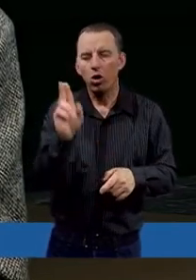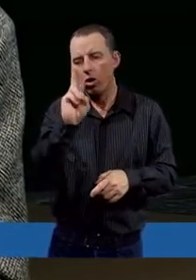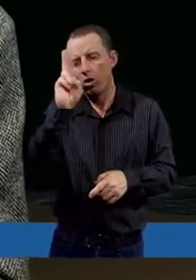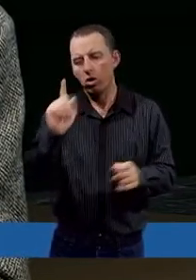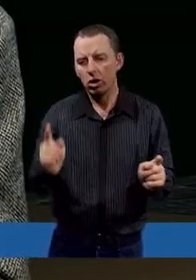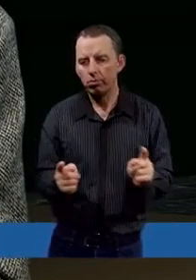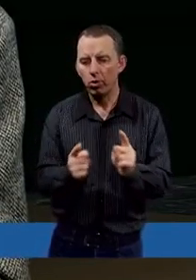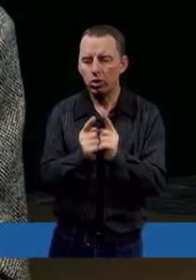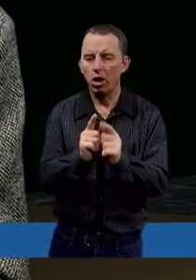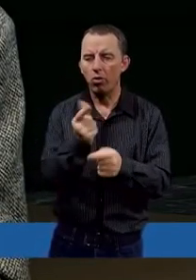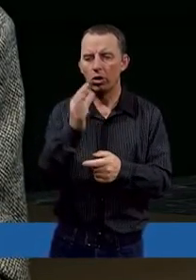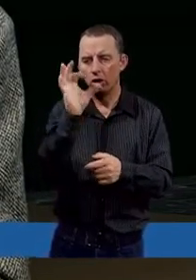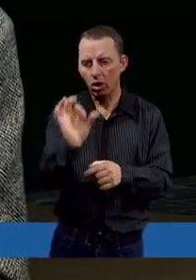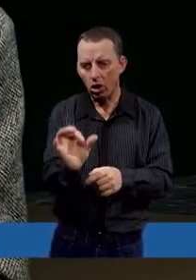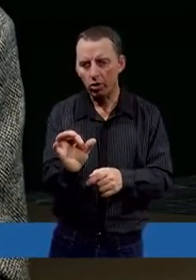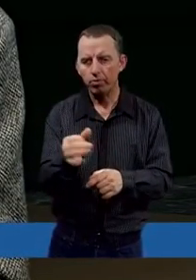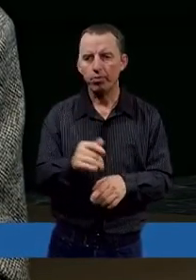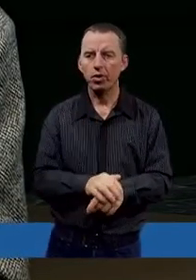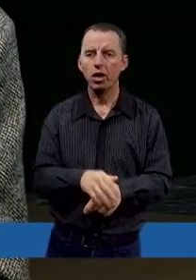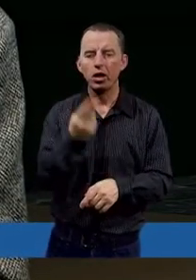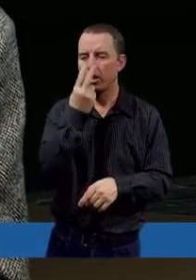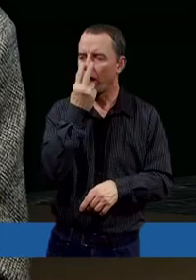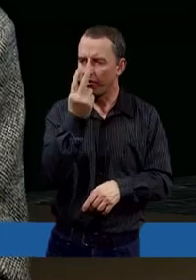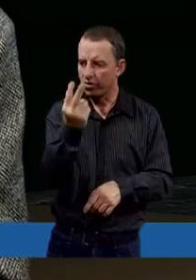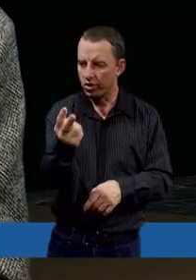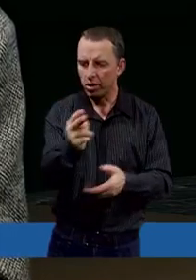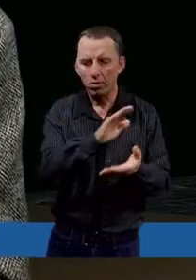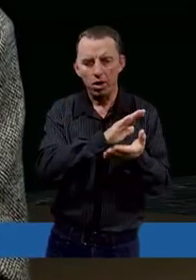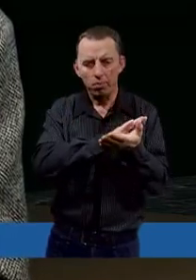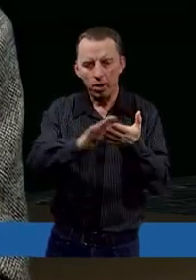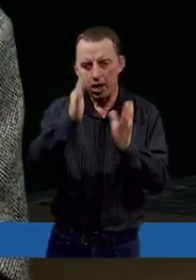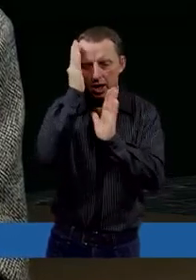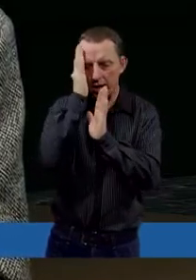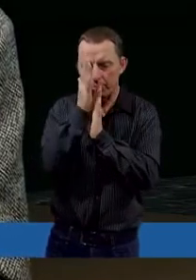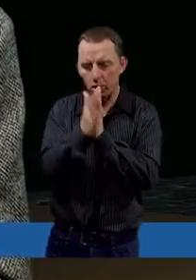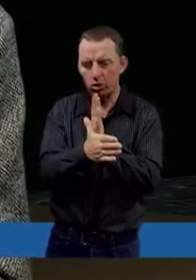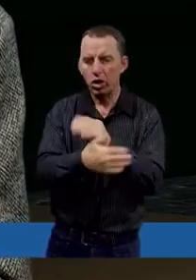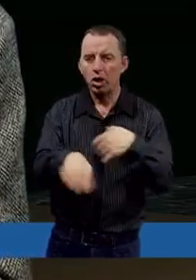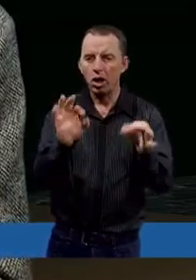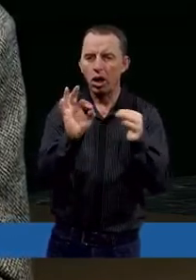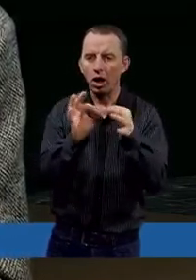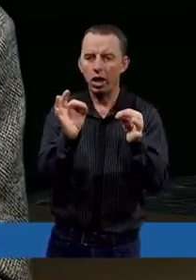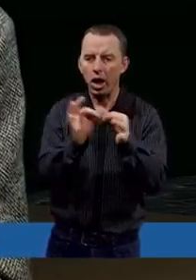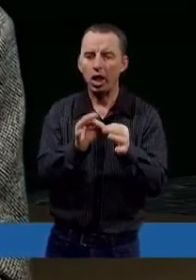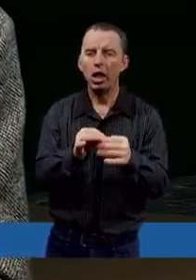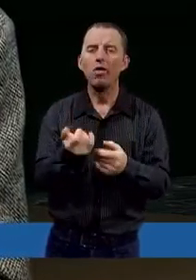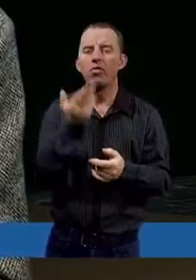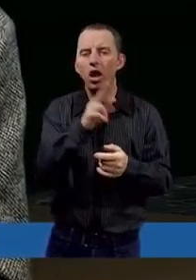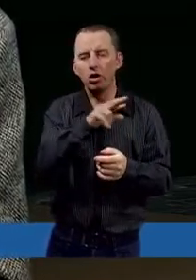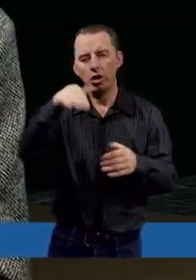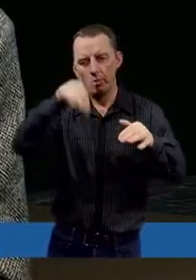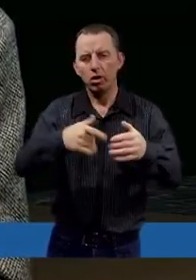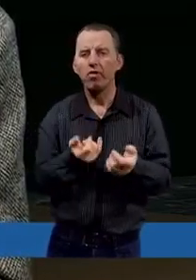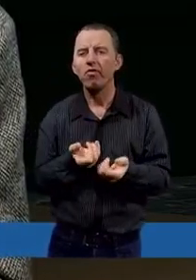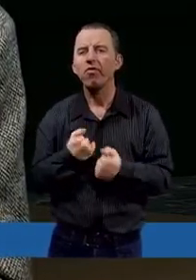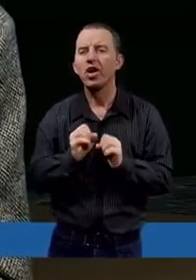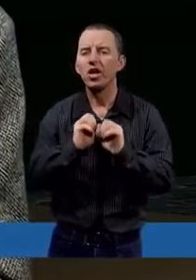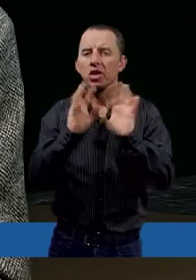kogoś i nie widzimy tego bezpośredniej relacji. Więc wiele rzeczy możemy wyjaśnić,